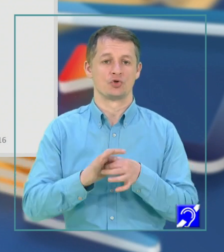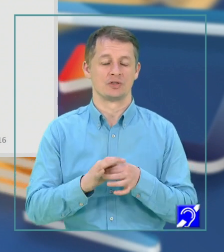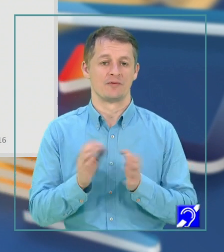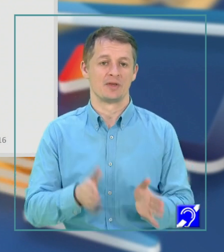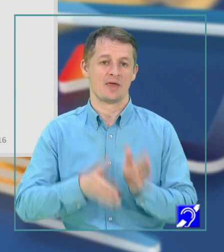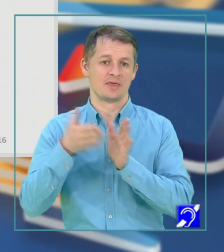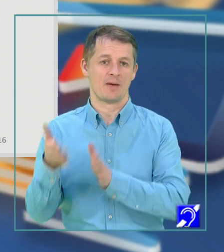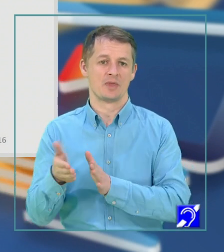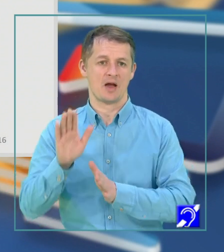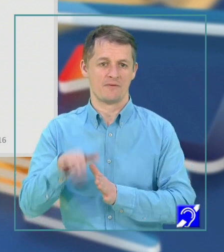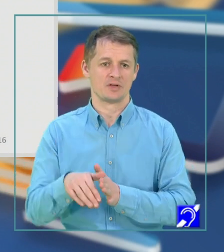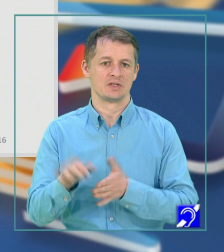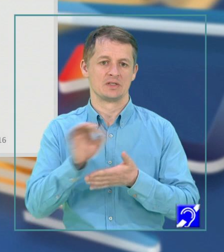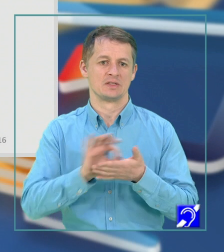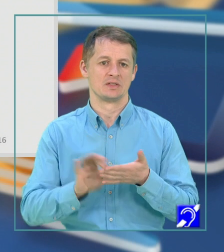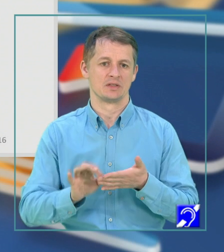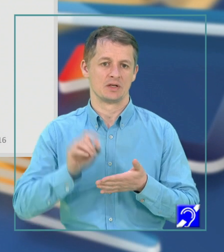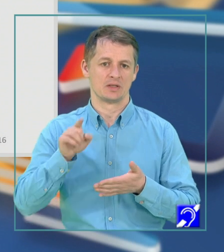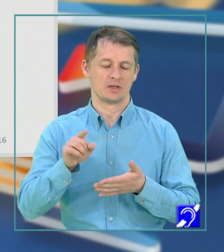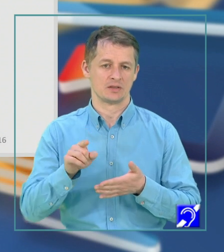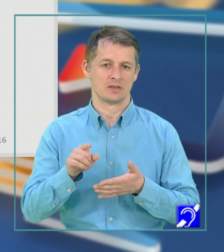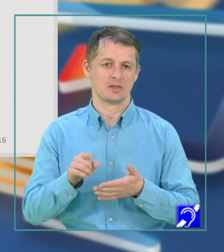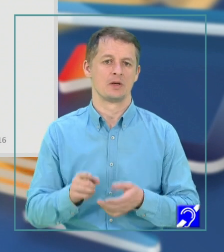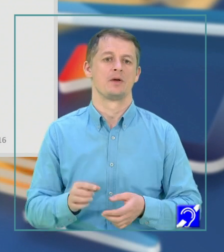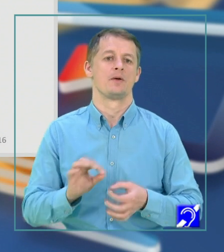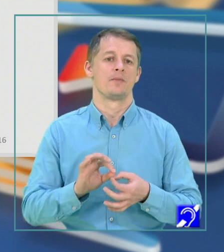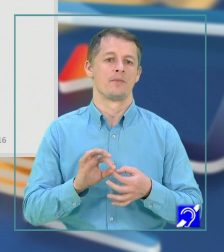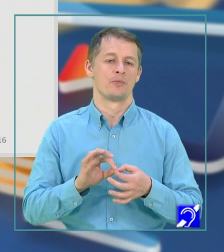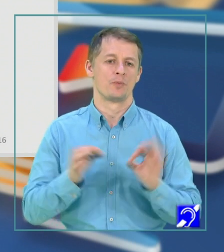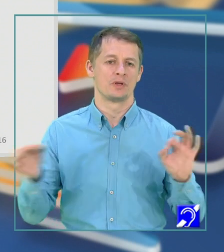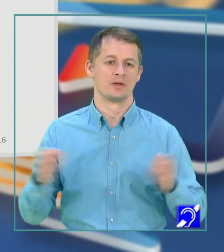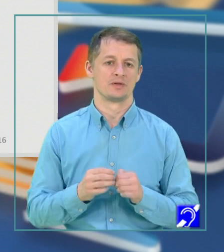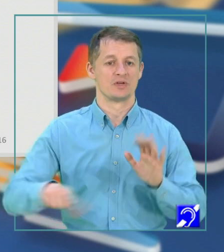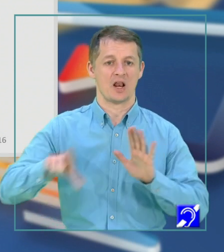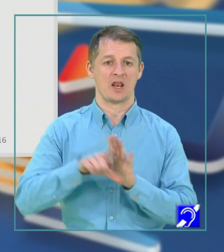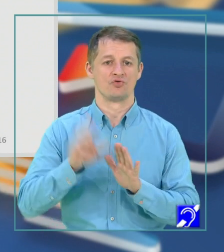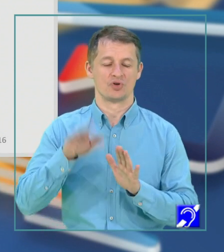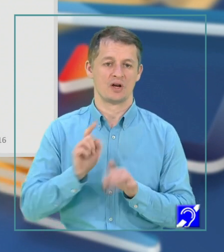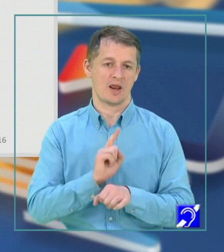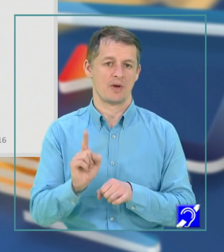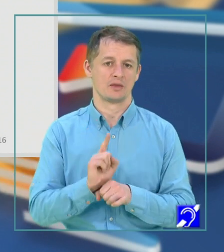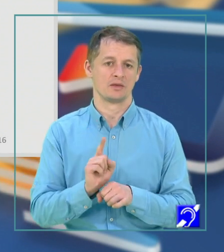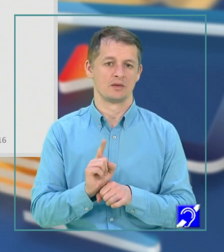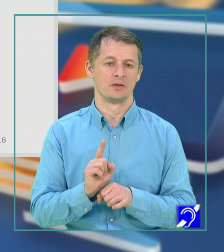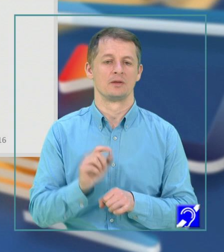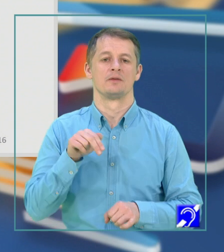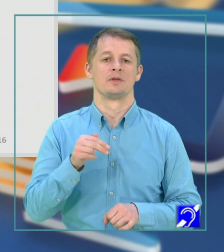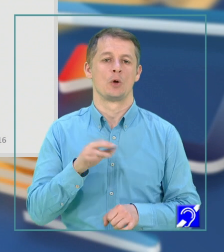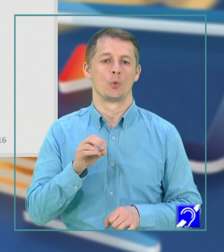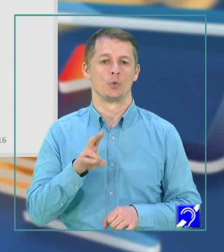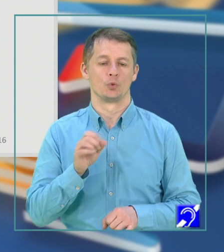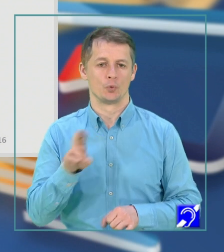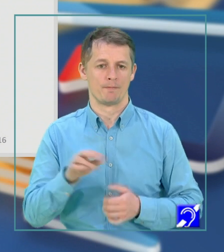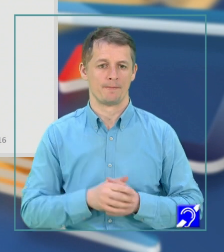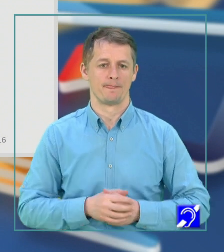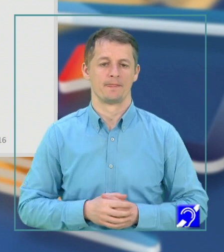dreapta aveți scrierea acestei proprietăți. Legea are element neutru, deci există un element